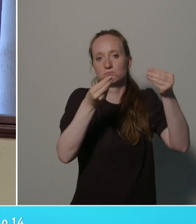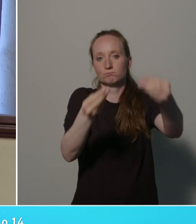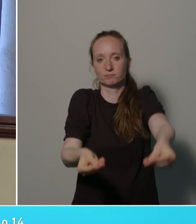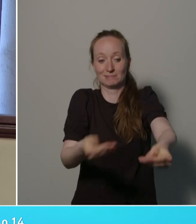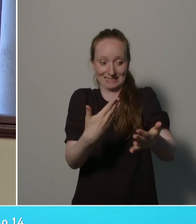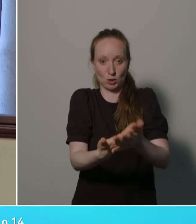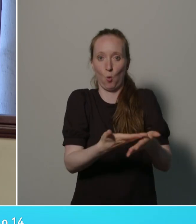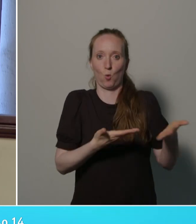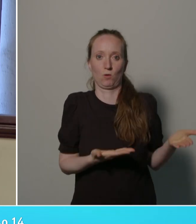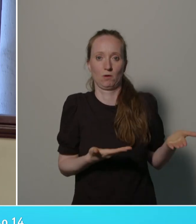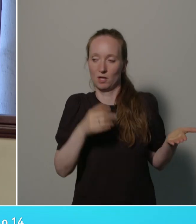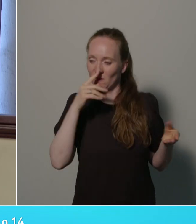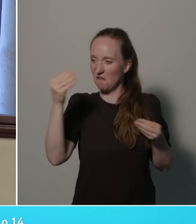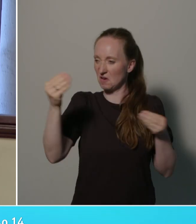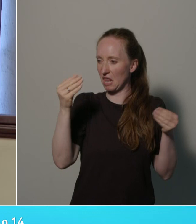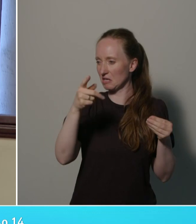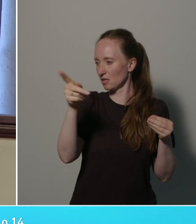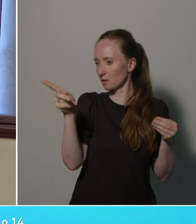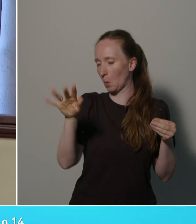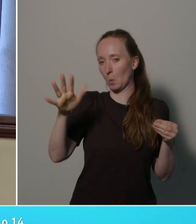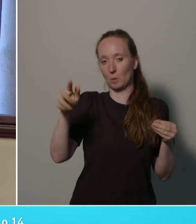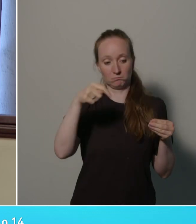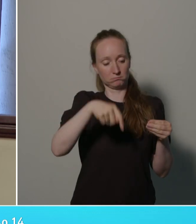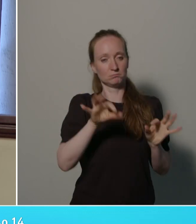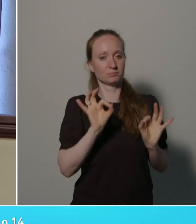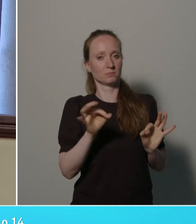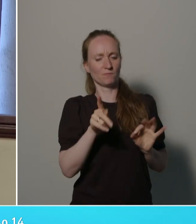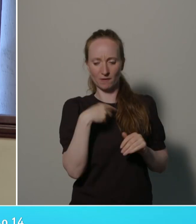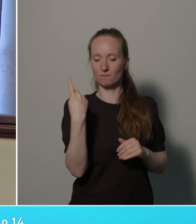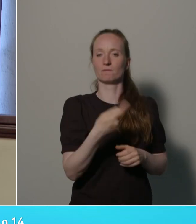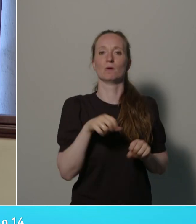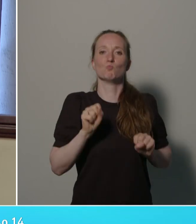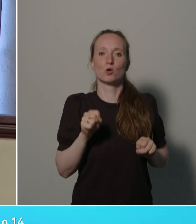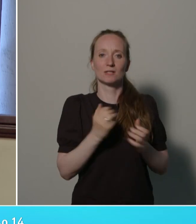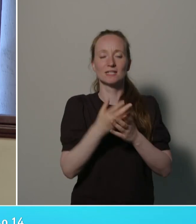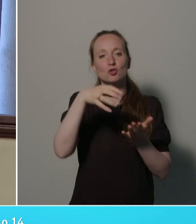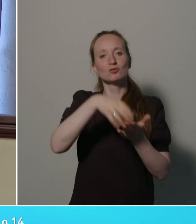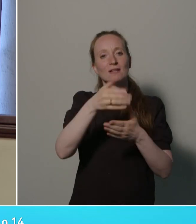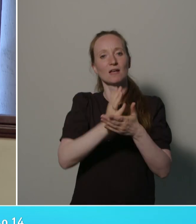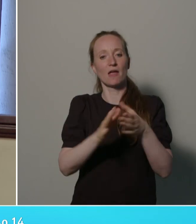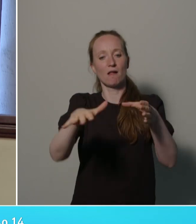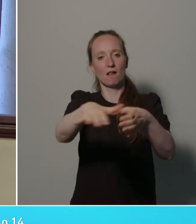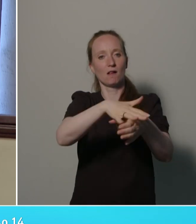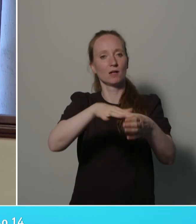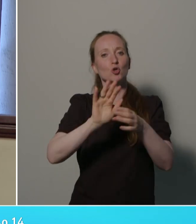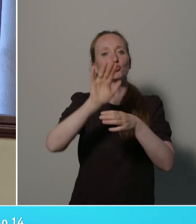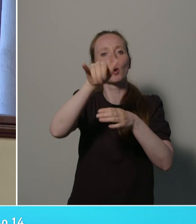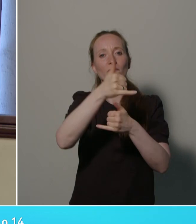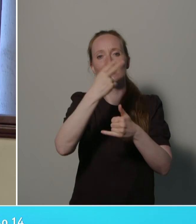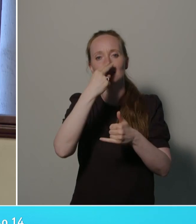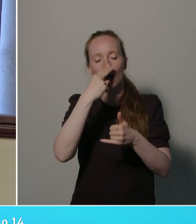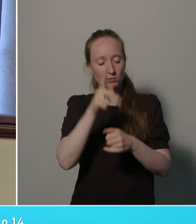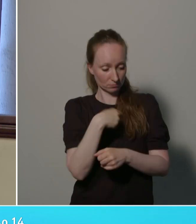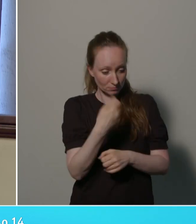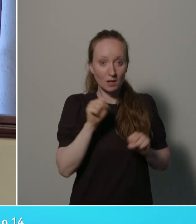legen, wo wir für die Zukunft dieses Stadtteils mitentscheiden können, mitdiskutieren können. Wir haben das diesbezüglich schon im